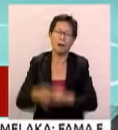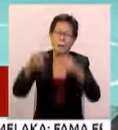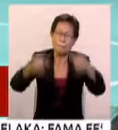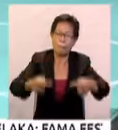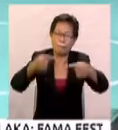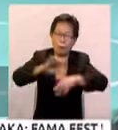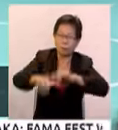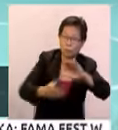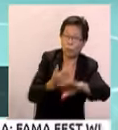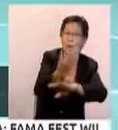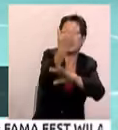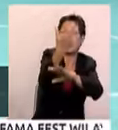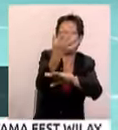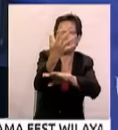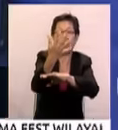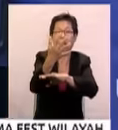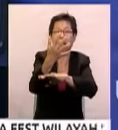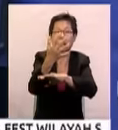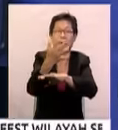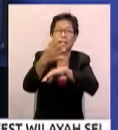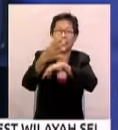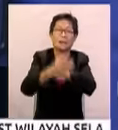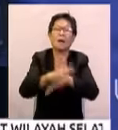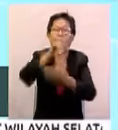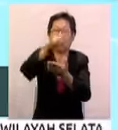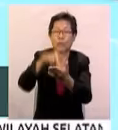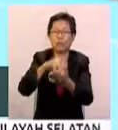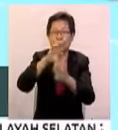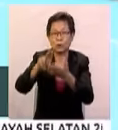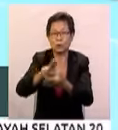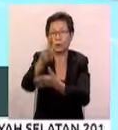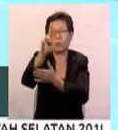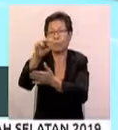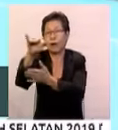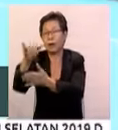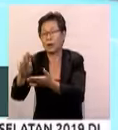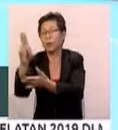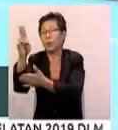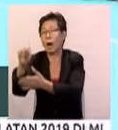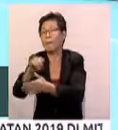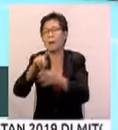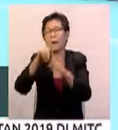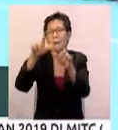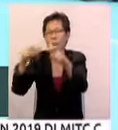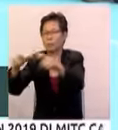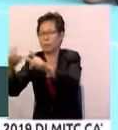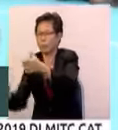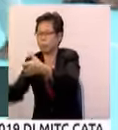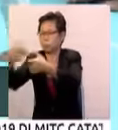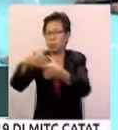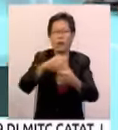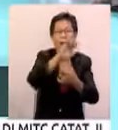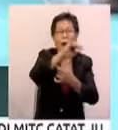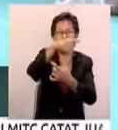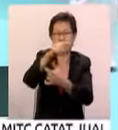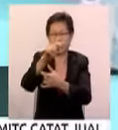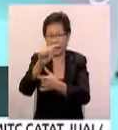Pertandingan silat 5 penjuru yang berlangsung di Pusat Sukan Universiti Maya UM disertai beberapa pasukan dari Pusat Pengajian Tinggi